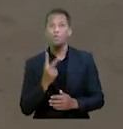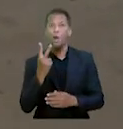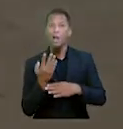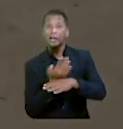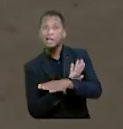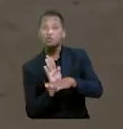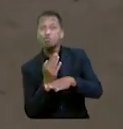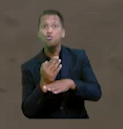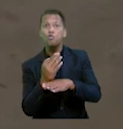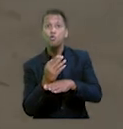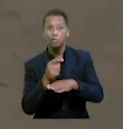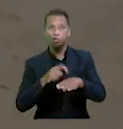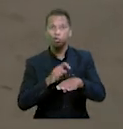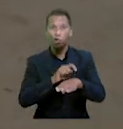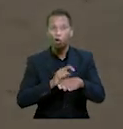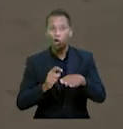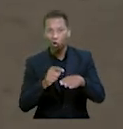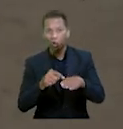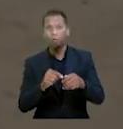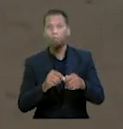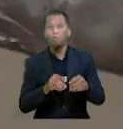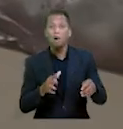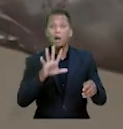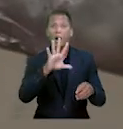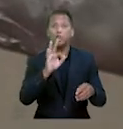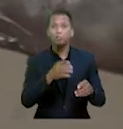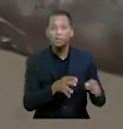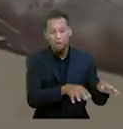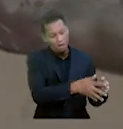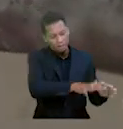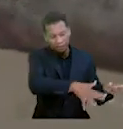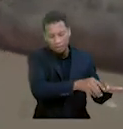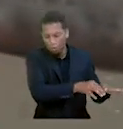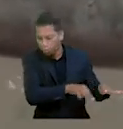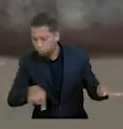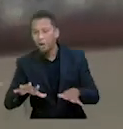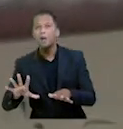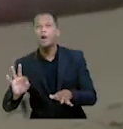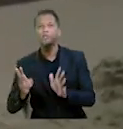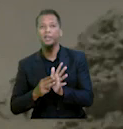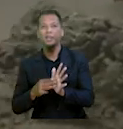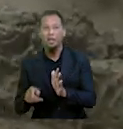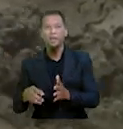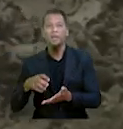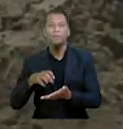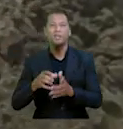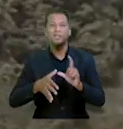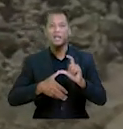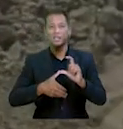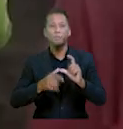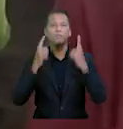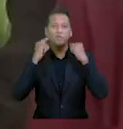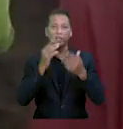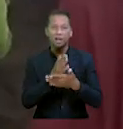2 ekor hiu tutul ini terdampar Sekitar 500 meter dari pantai Wagir indah desa Welahan wetanni Kecamatan Adipala